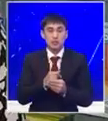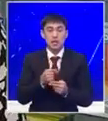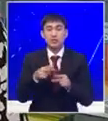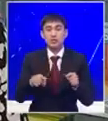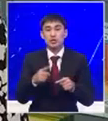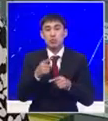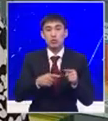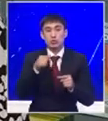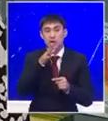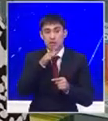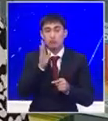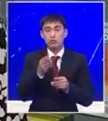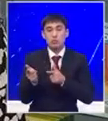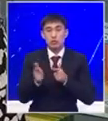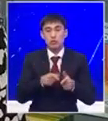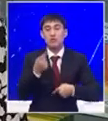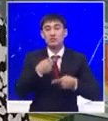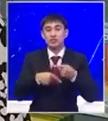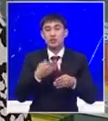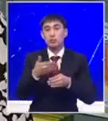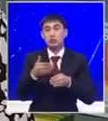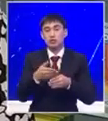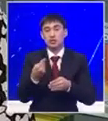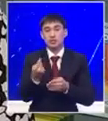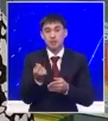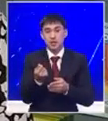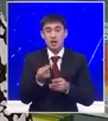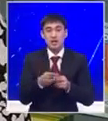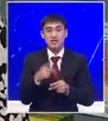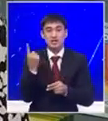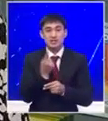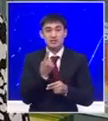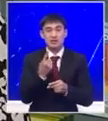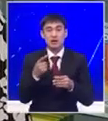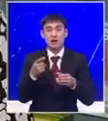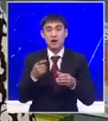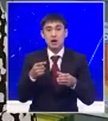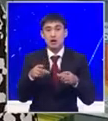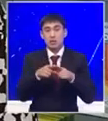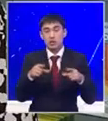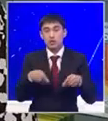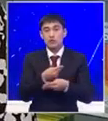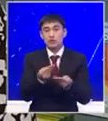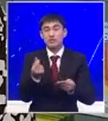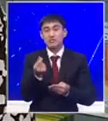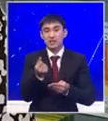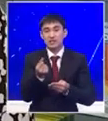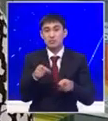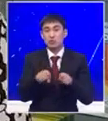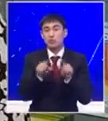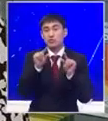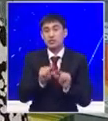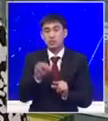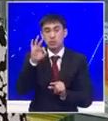течение полутора лет уже будем готовы к возвращению полученных средств это единственная корпорация которая выдаёт финансовые средства по такой